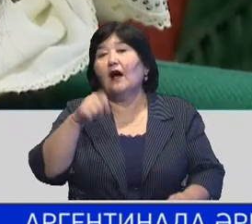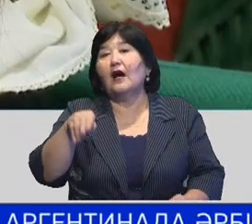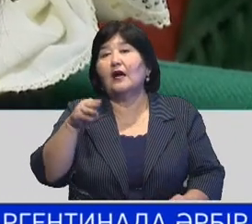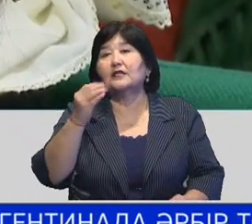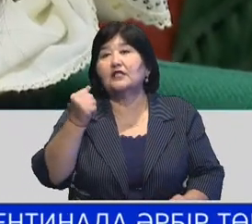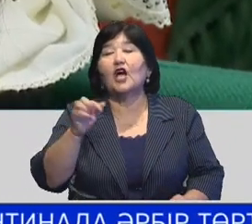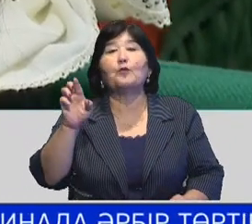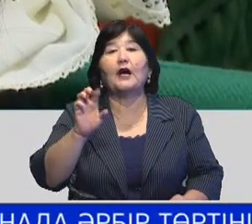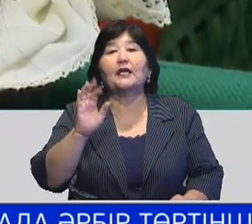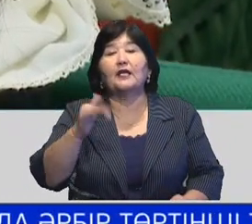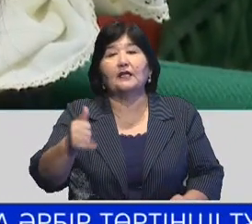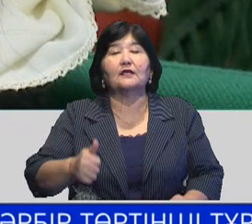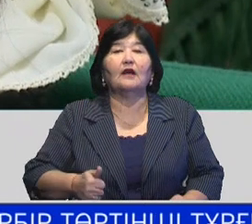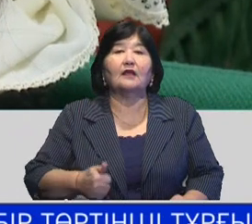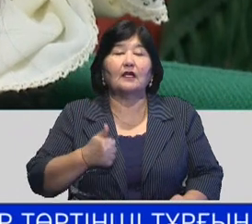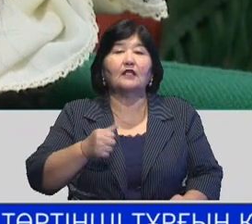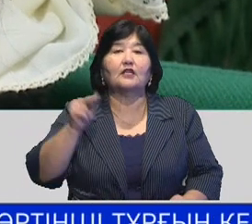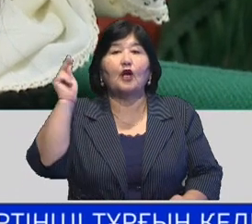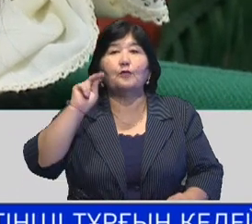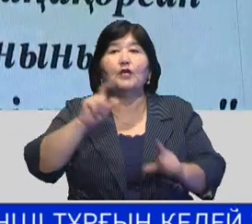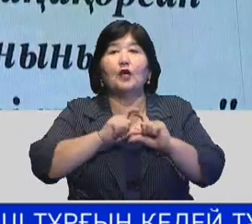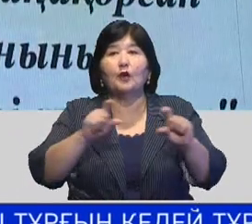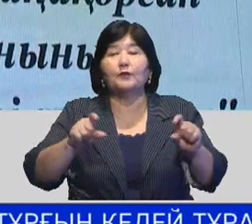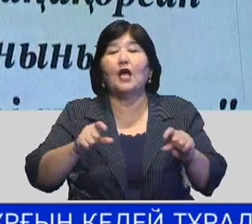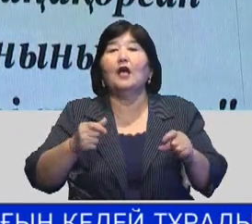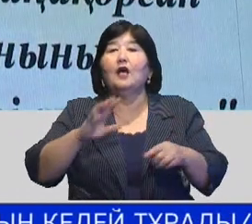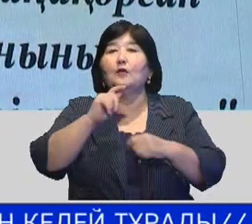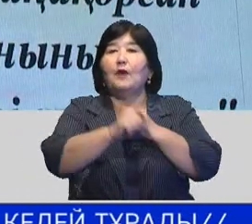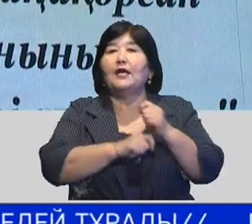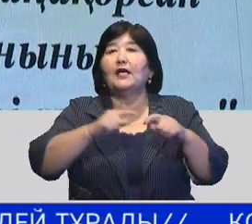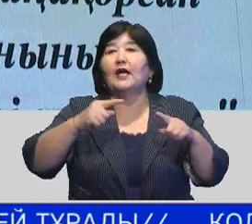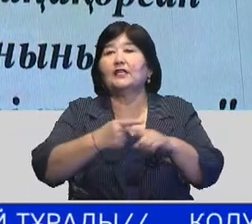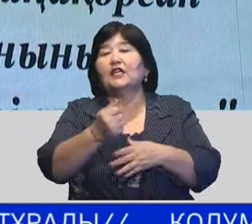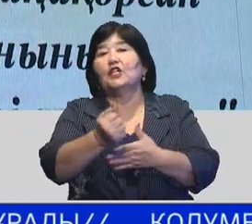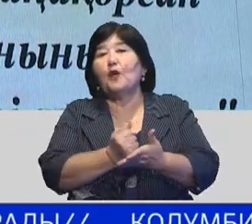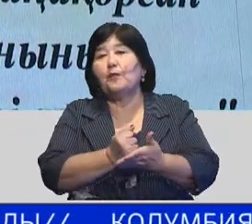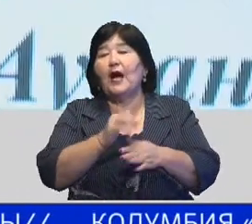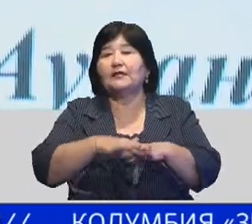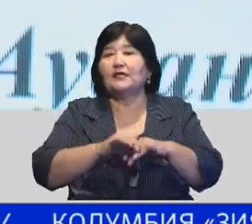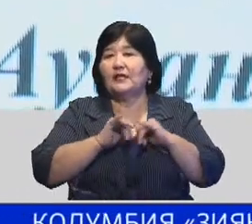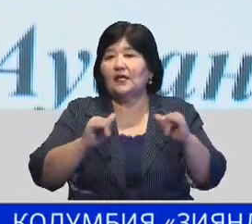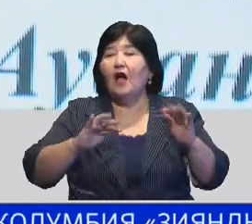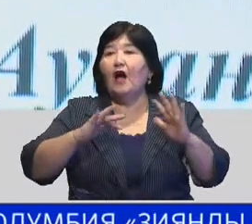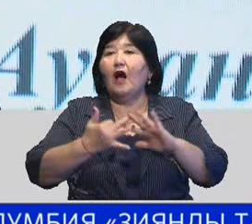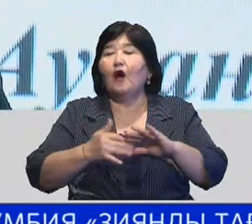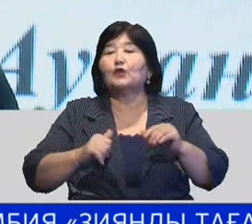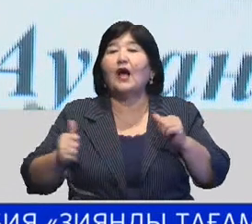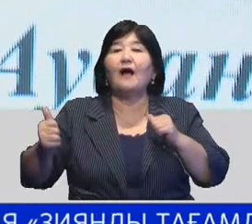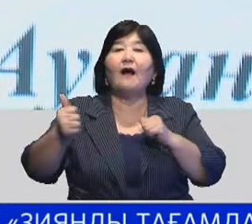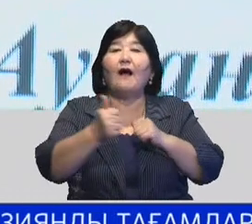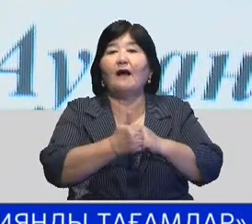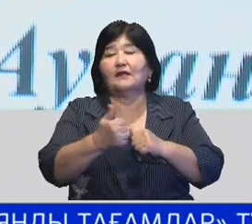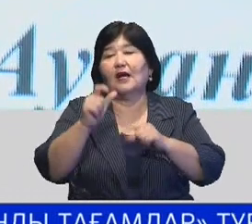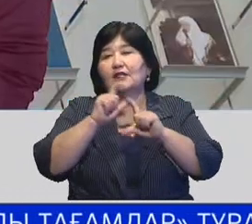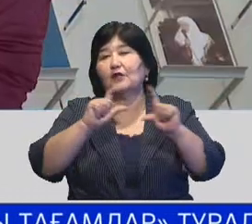Баязитова енді ғана еңсе тіктеген білім ордасының материалдық техникалық базасын нығайтып, аудандағы алдыңғы қатарлы